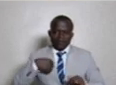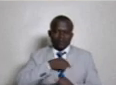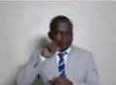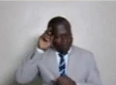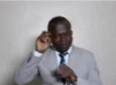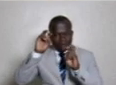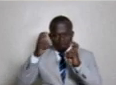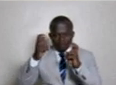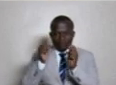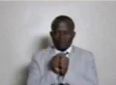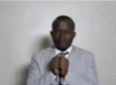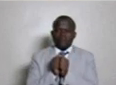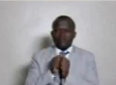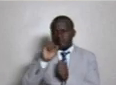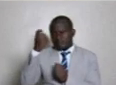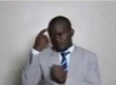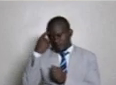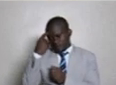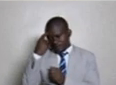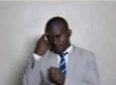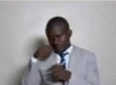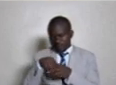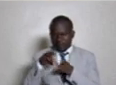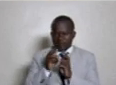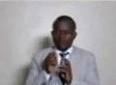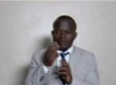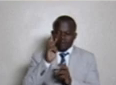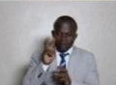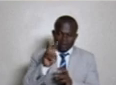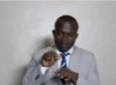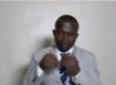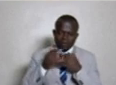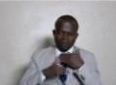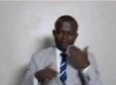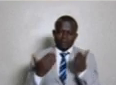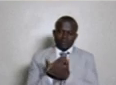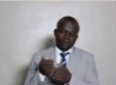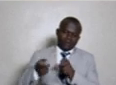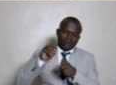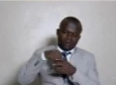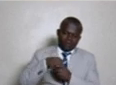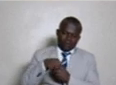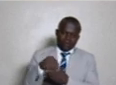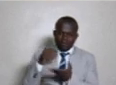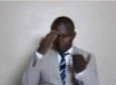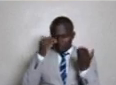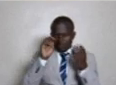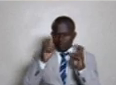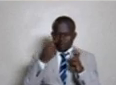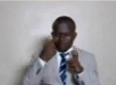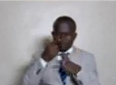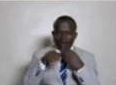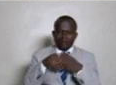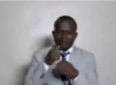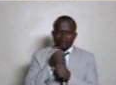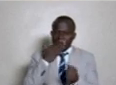ko leta uburyo irimo ireba amaraso mashyashya ikayongeramo kugira ngo barebe ko baziba